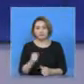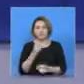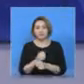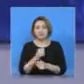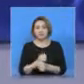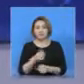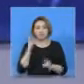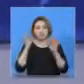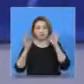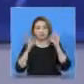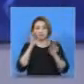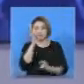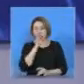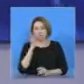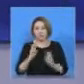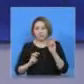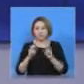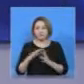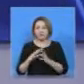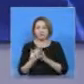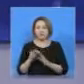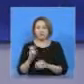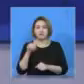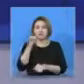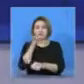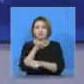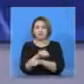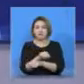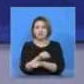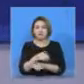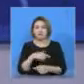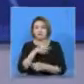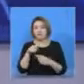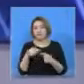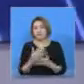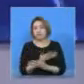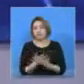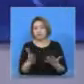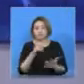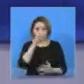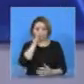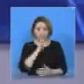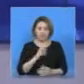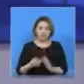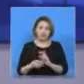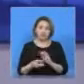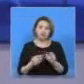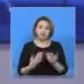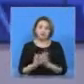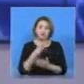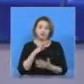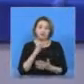Деятельность нашумевшей свинофермы в селе Бестомах приостановлена. У предприятия было несколько месяцев для исправления